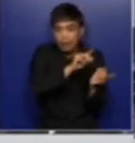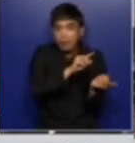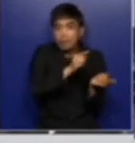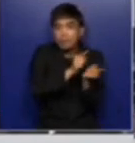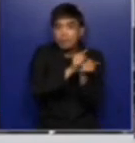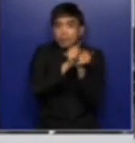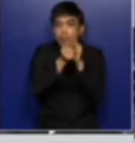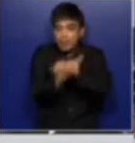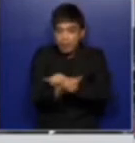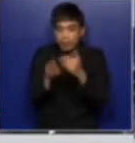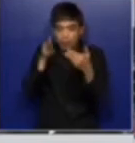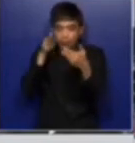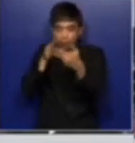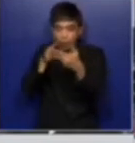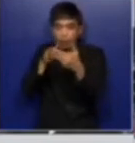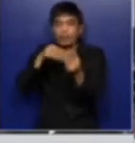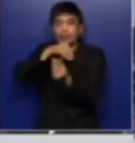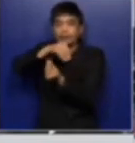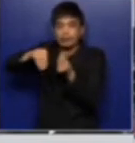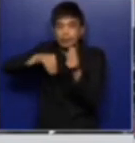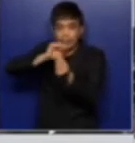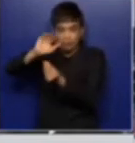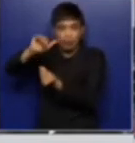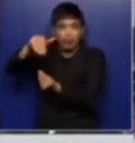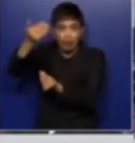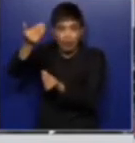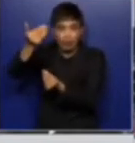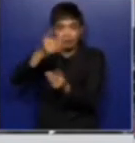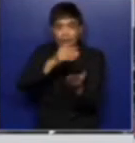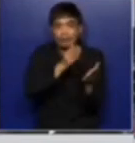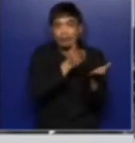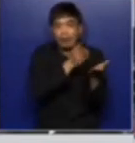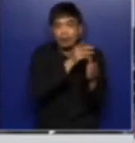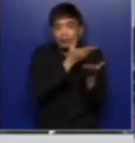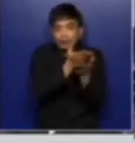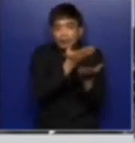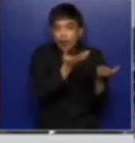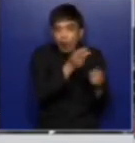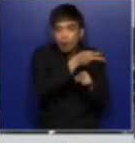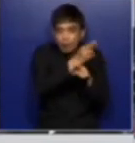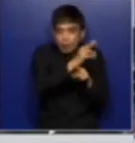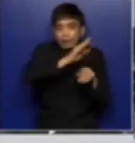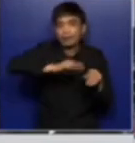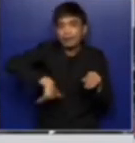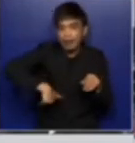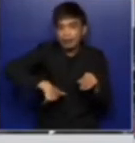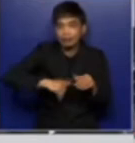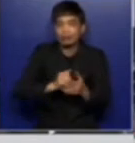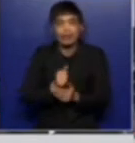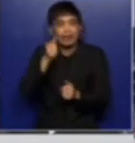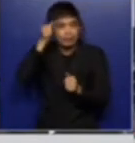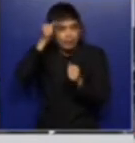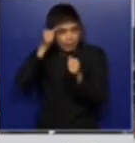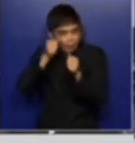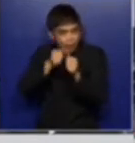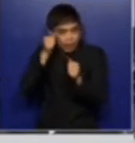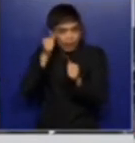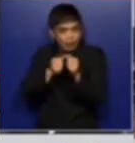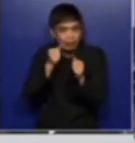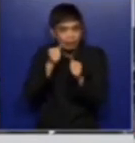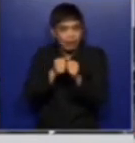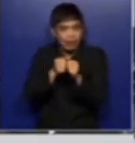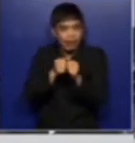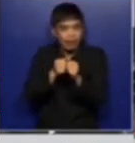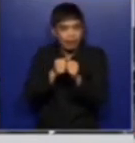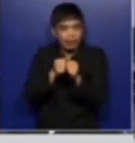นเป็นสำคัญก่อนผมทราบดีและจำคำประพันธ์สำคัญ